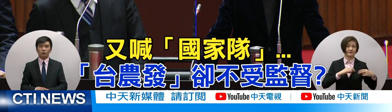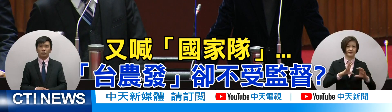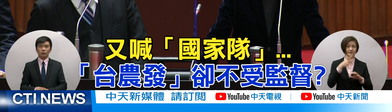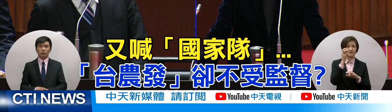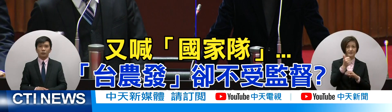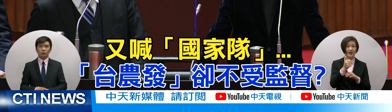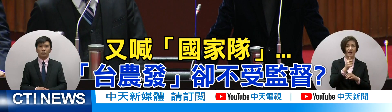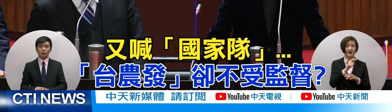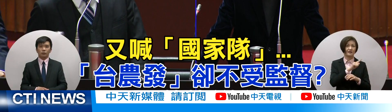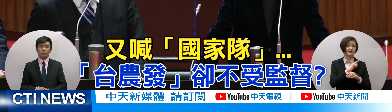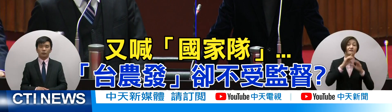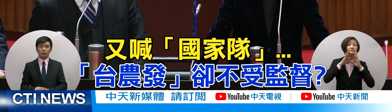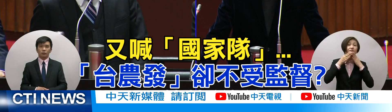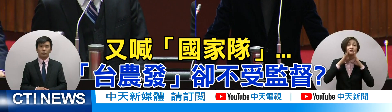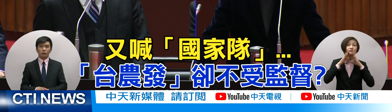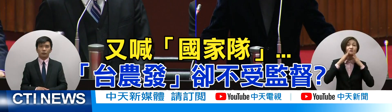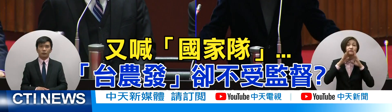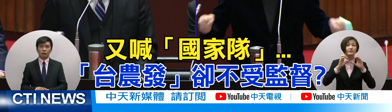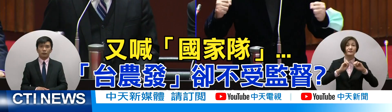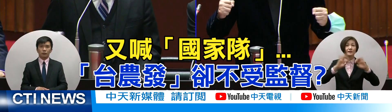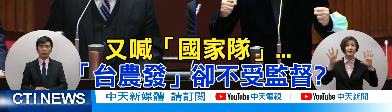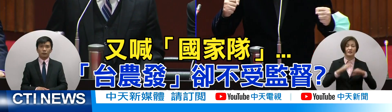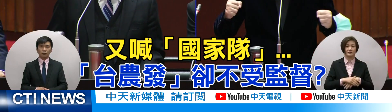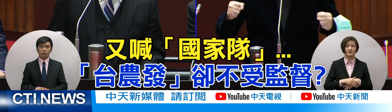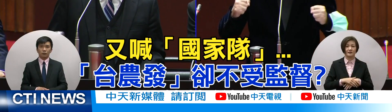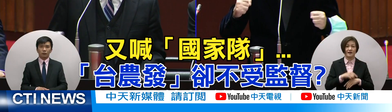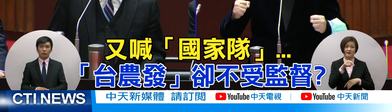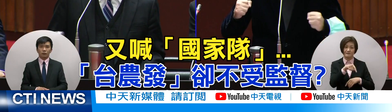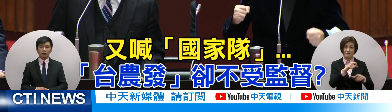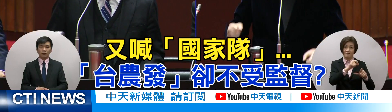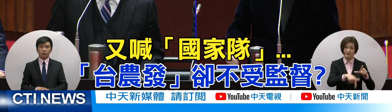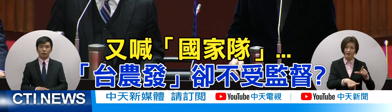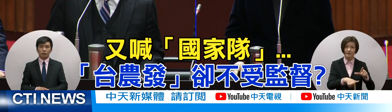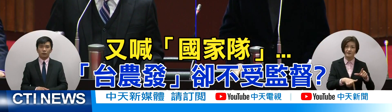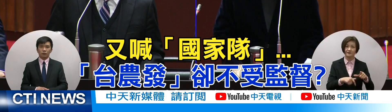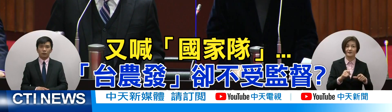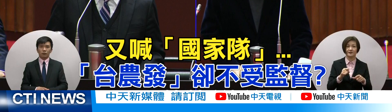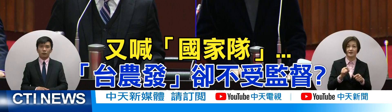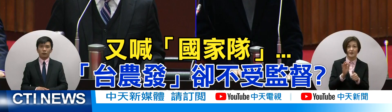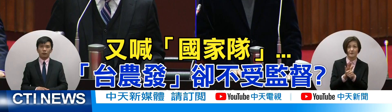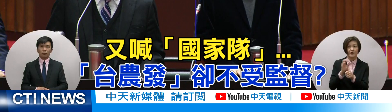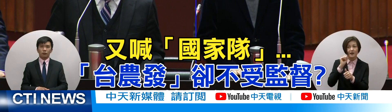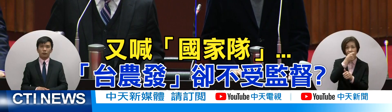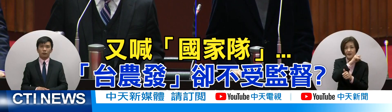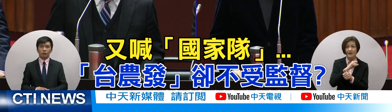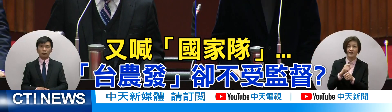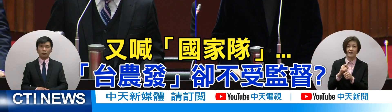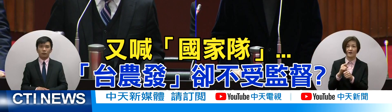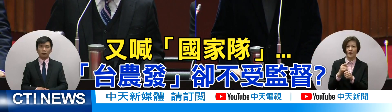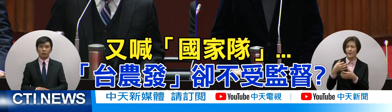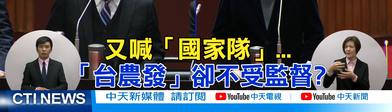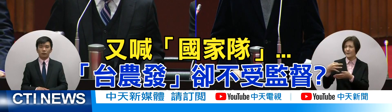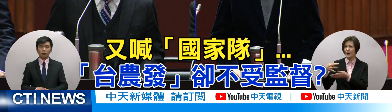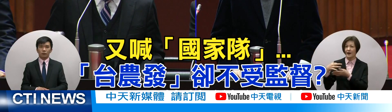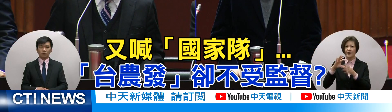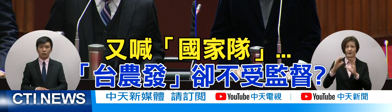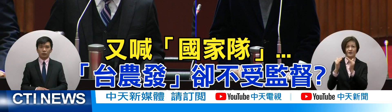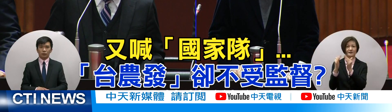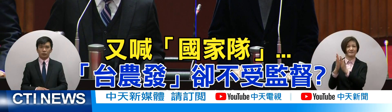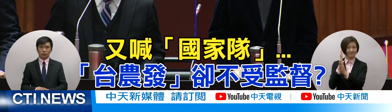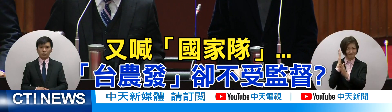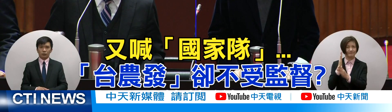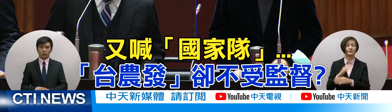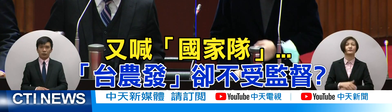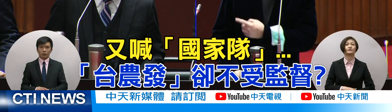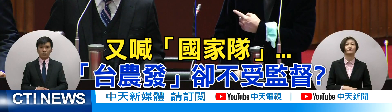他的脸书上来讲说，台农发公司就是台湾的农业行销国家队，哇，都是国家队，了不起。